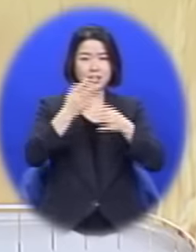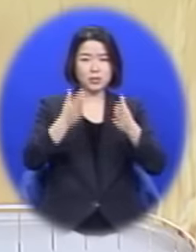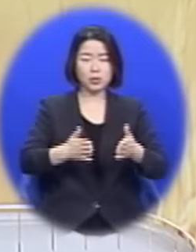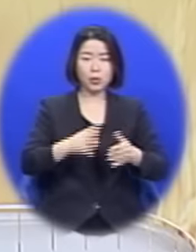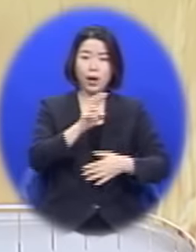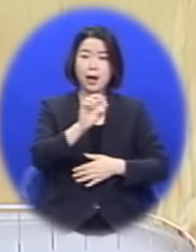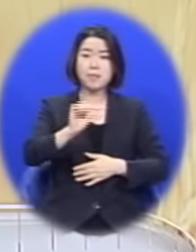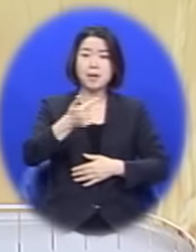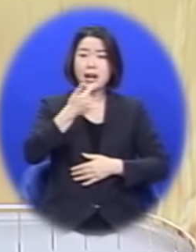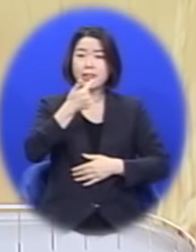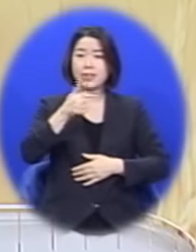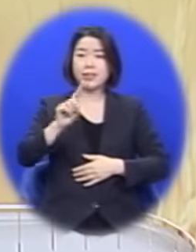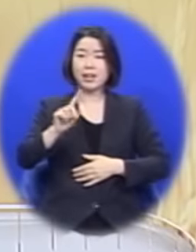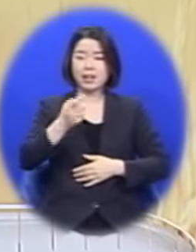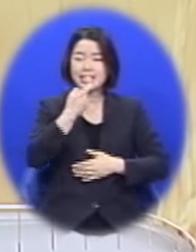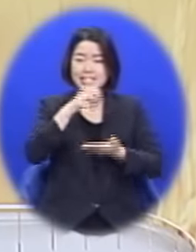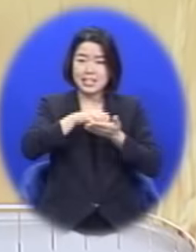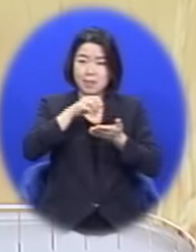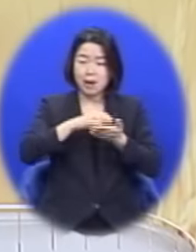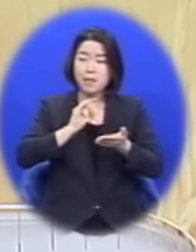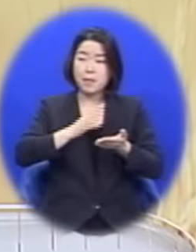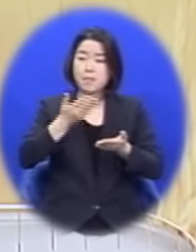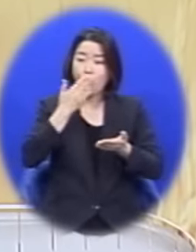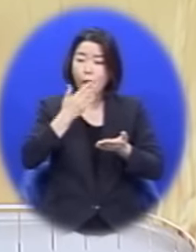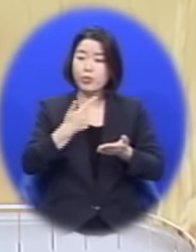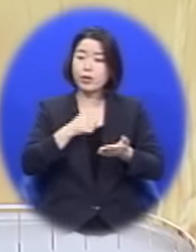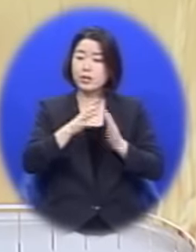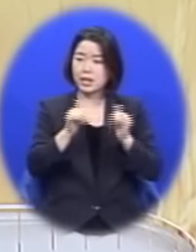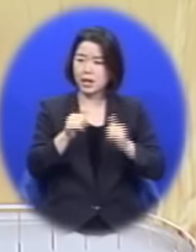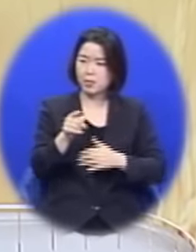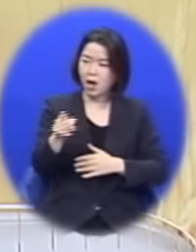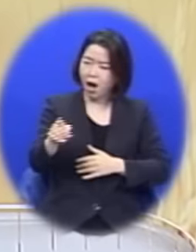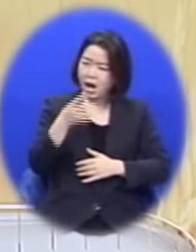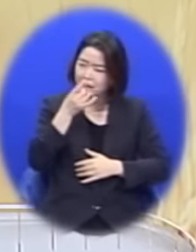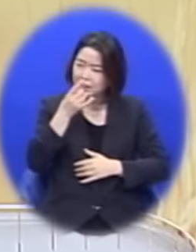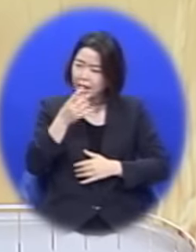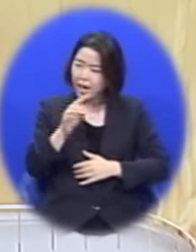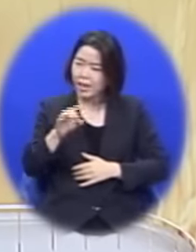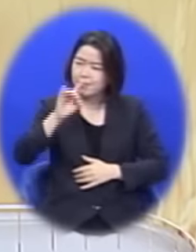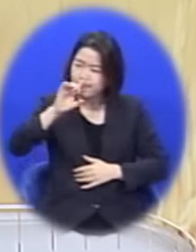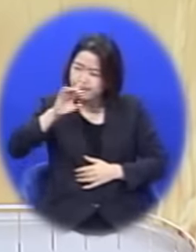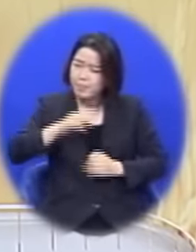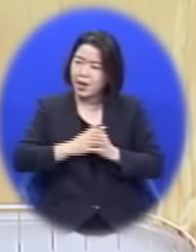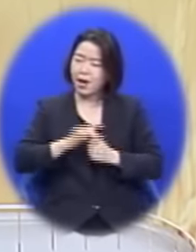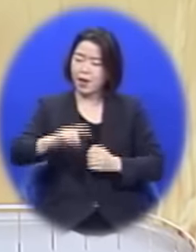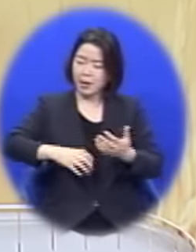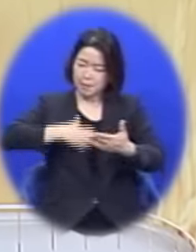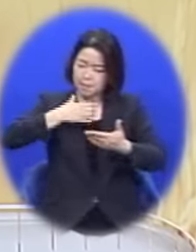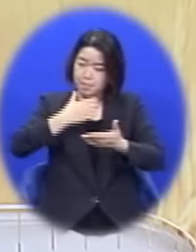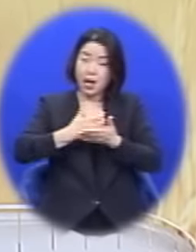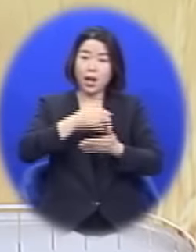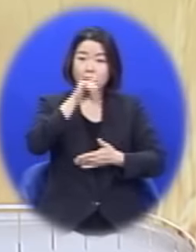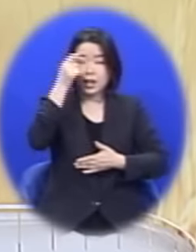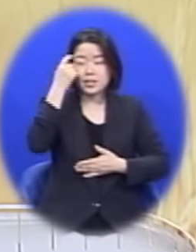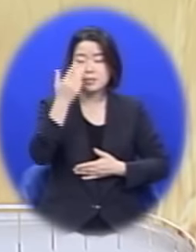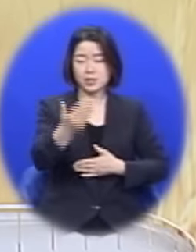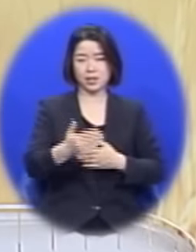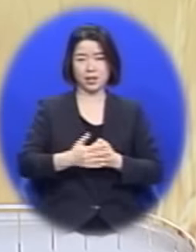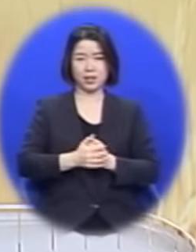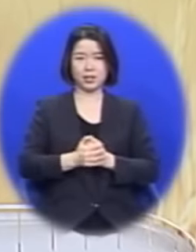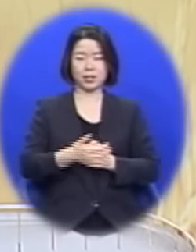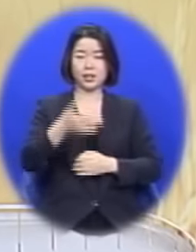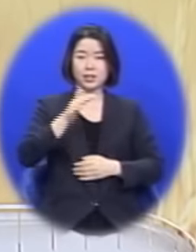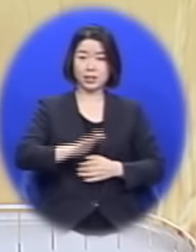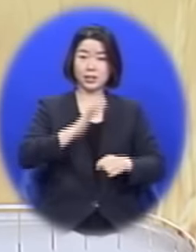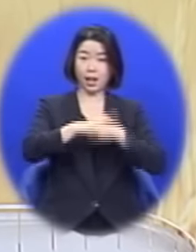먹던 이 사람들이 그 곡식의 맛이 어떨까? 얼마나 궁금하고 얼마나 감격스러웠겠어요?